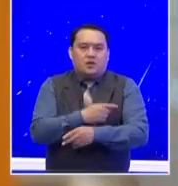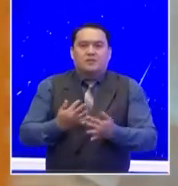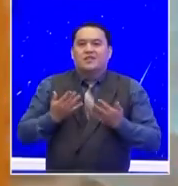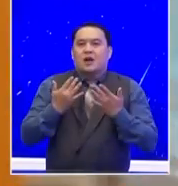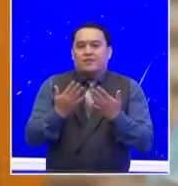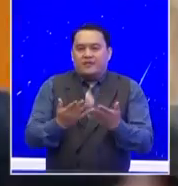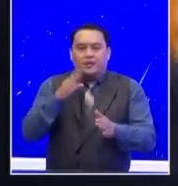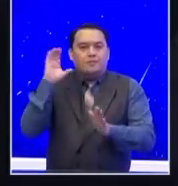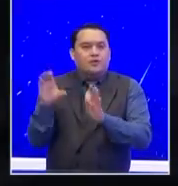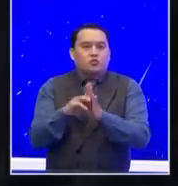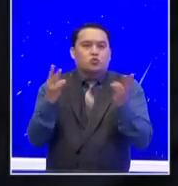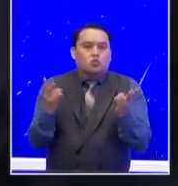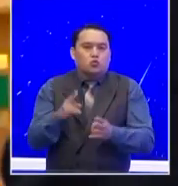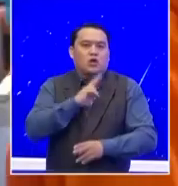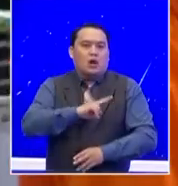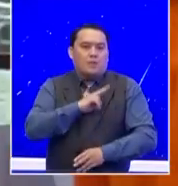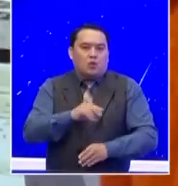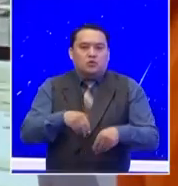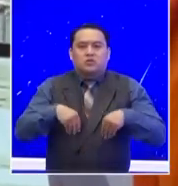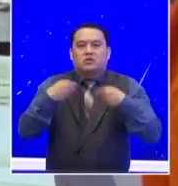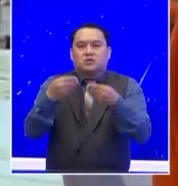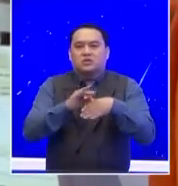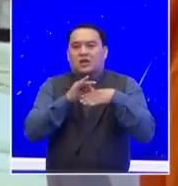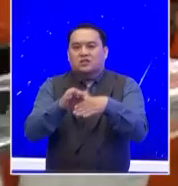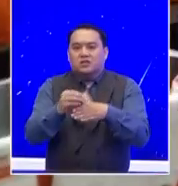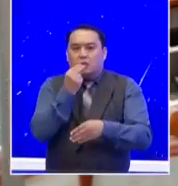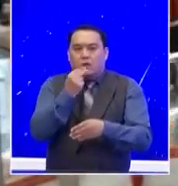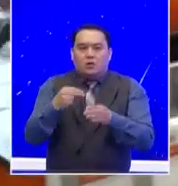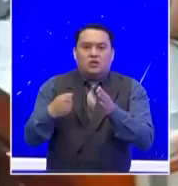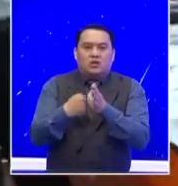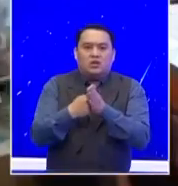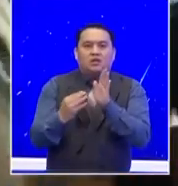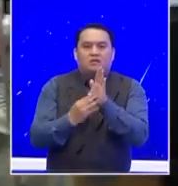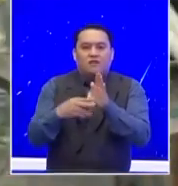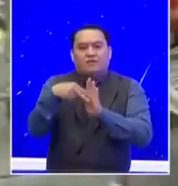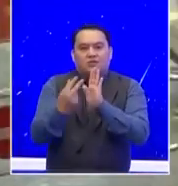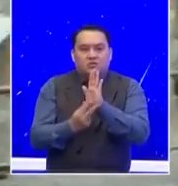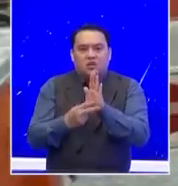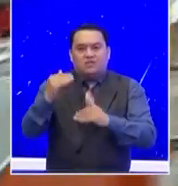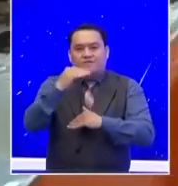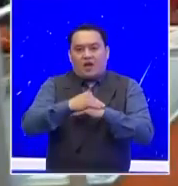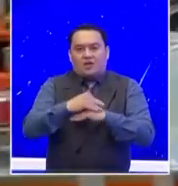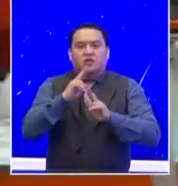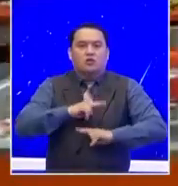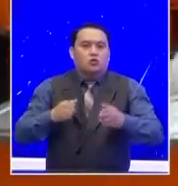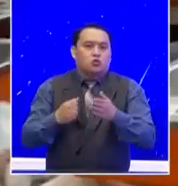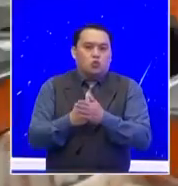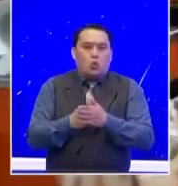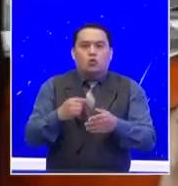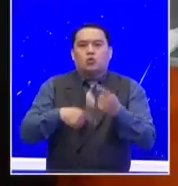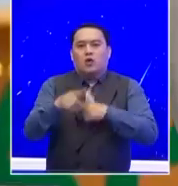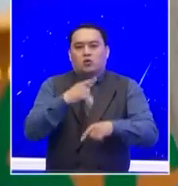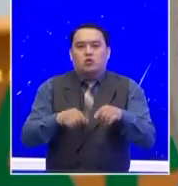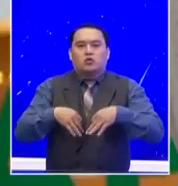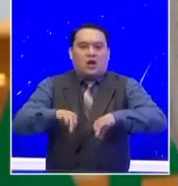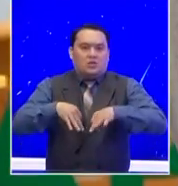санэпидтребований. Режим работы за исключением доставок еды с 9 утра до 18 вечера. Сотрудников доставляют до работы и домой на